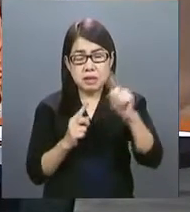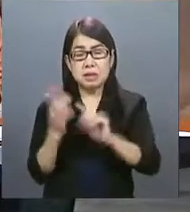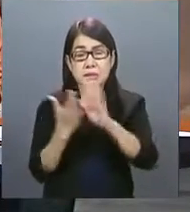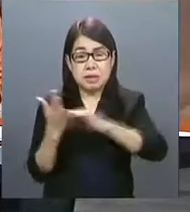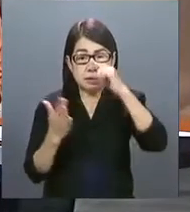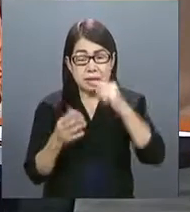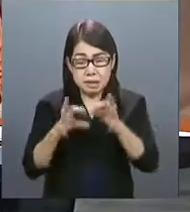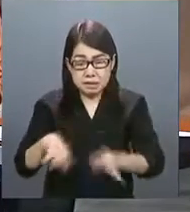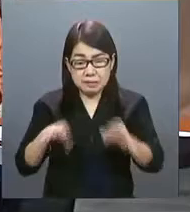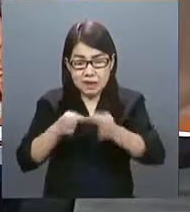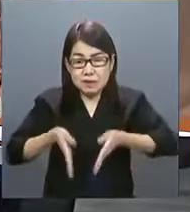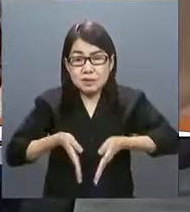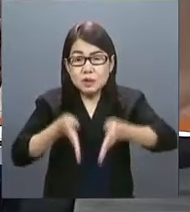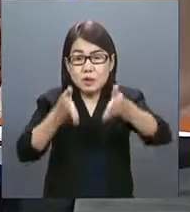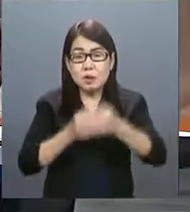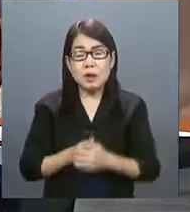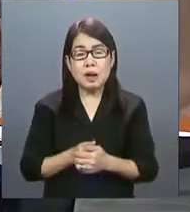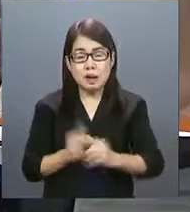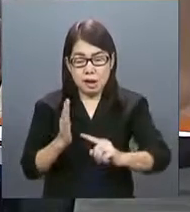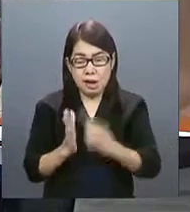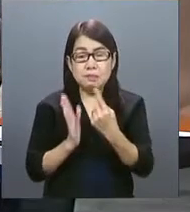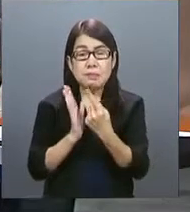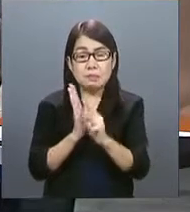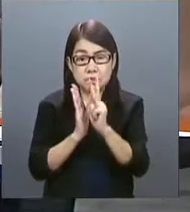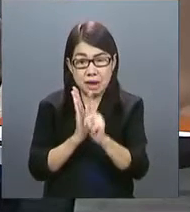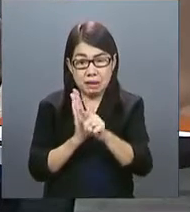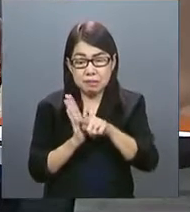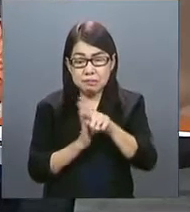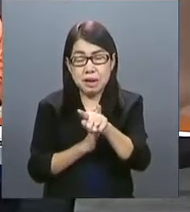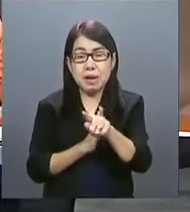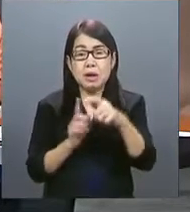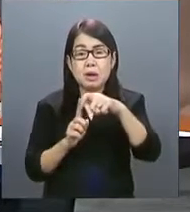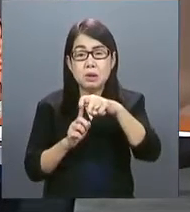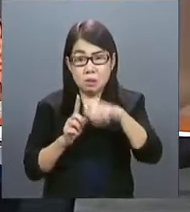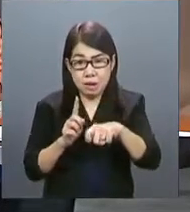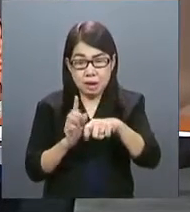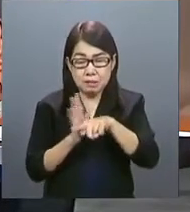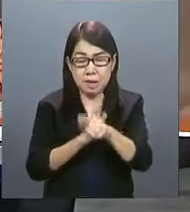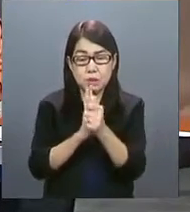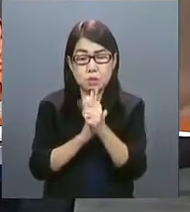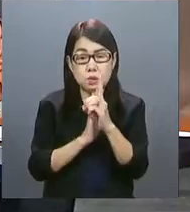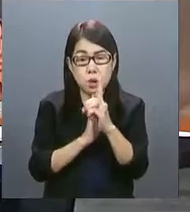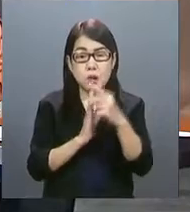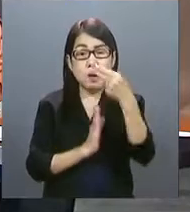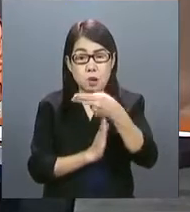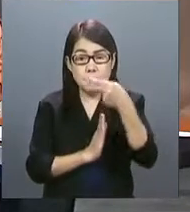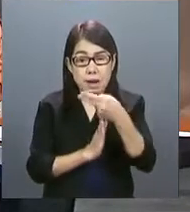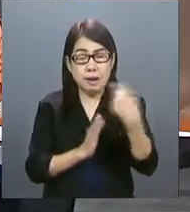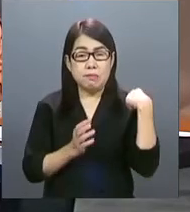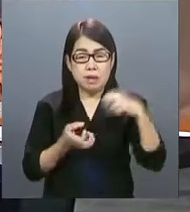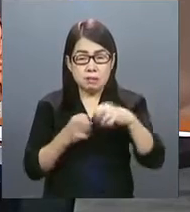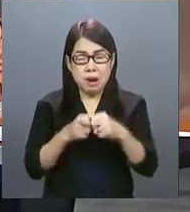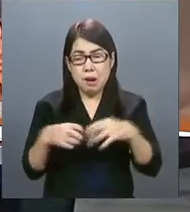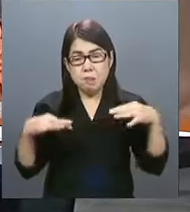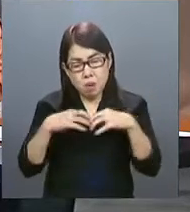ภาพนะครับช่วงผ่านตัวเมืองจังหวัดขอนแก่นมุ่งหน้านครราชสีมาอุดรธานีและหนองคายเกิดอุบัติเหตุกว่า100ครั้งแ